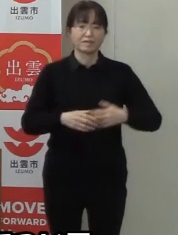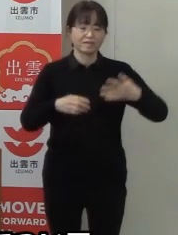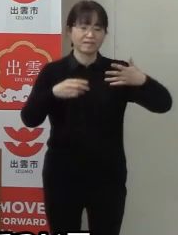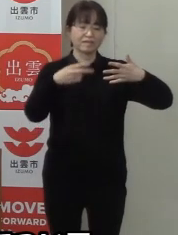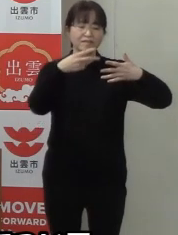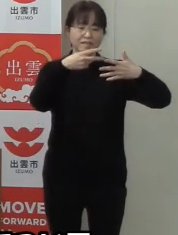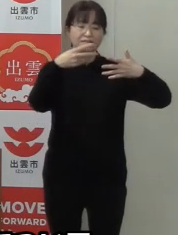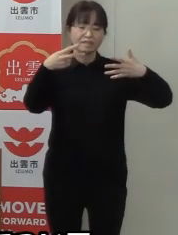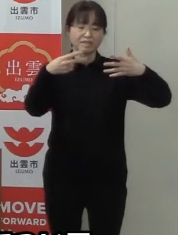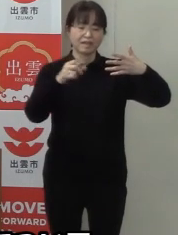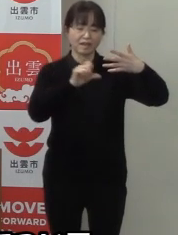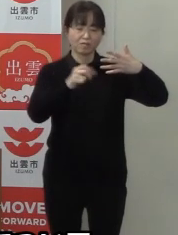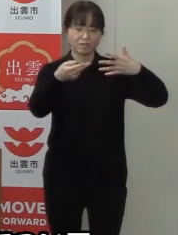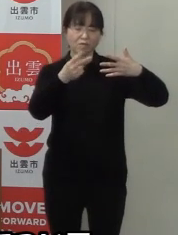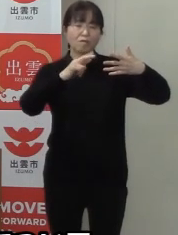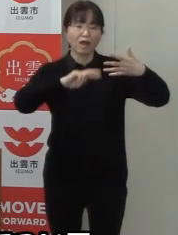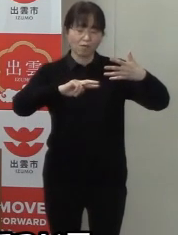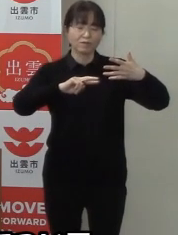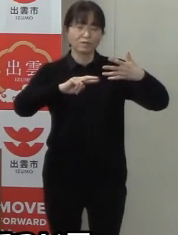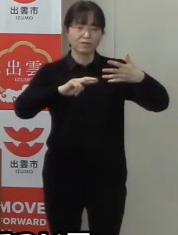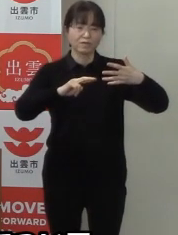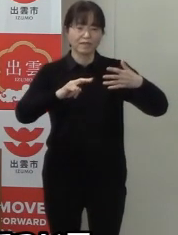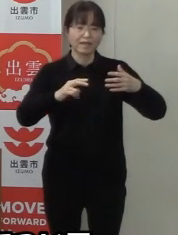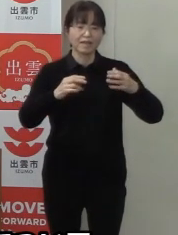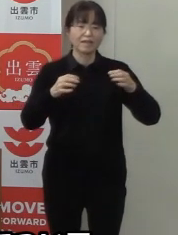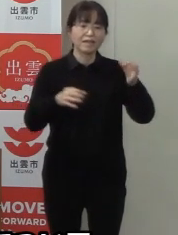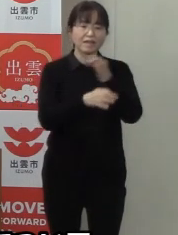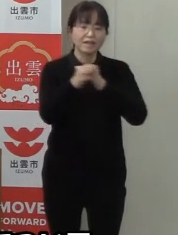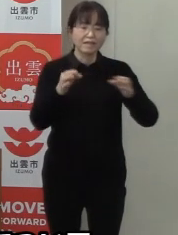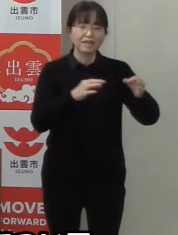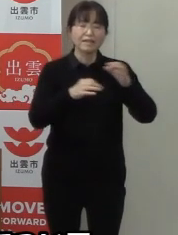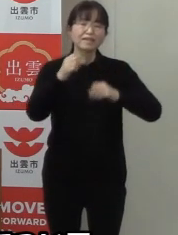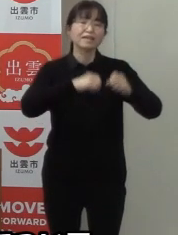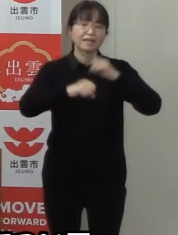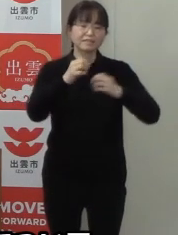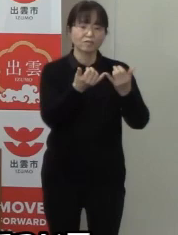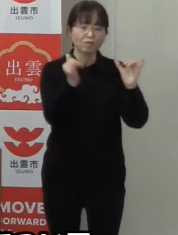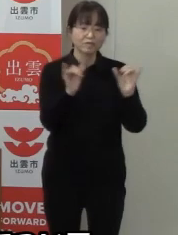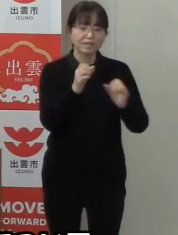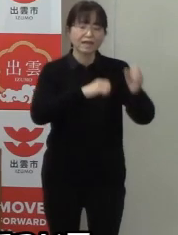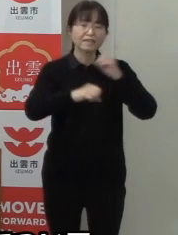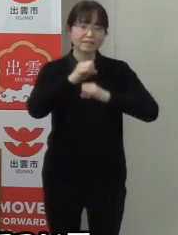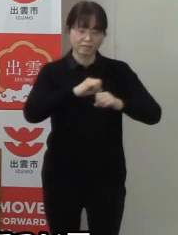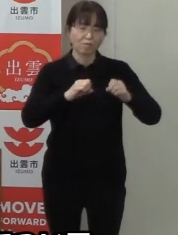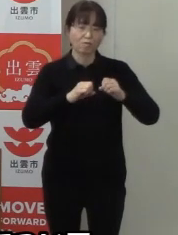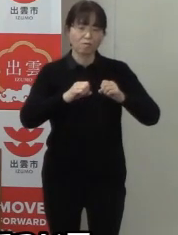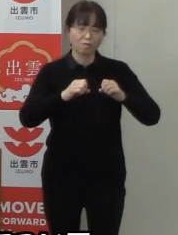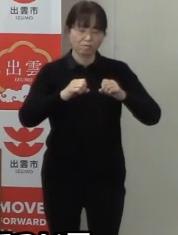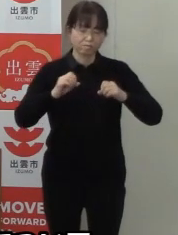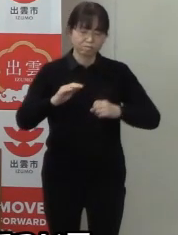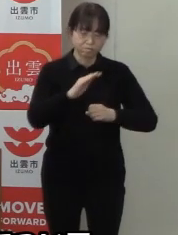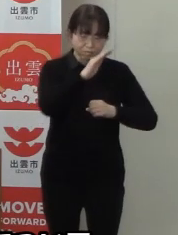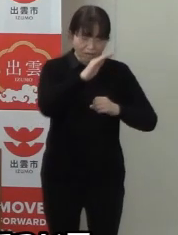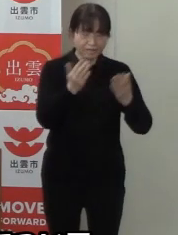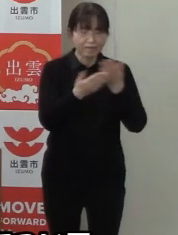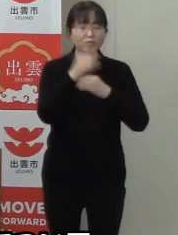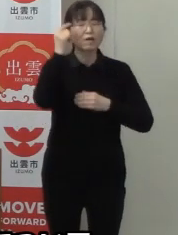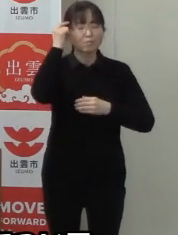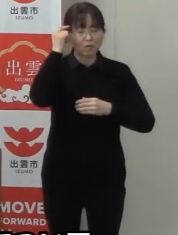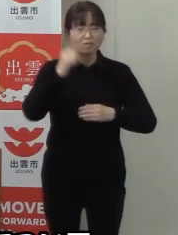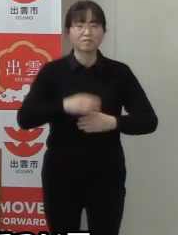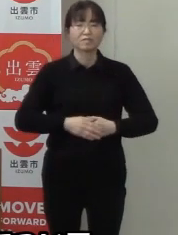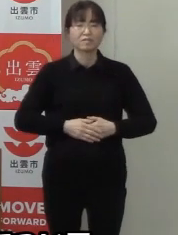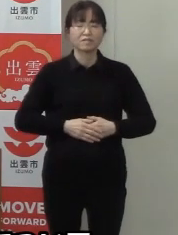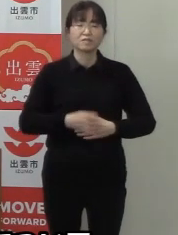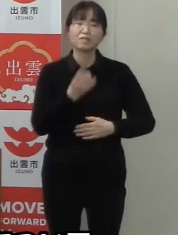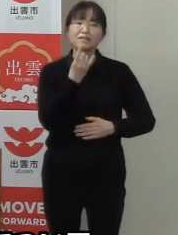ということで、まあ、経済活動、社会活動というものがまたしっかりと回していくということになろうかと思います。またそういう意味